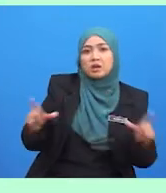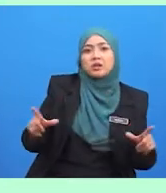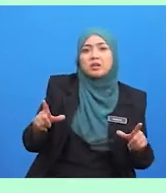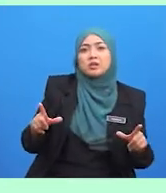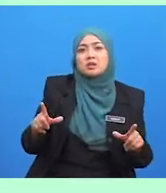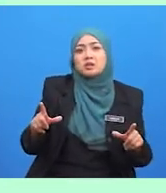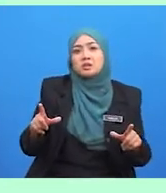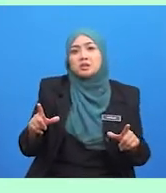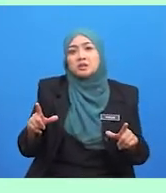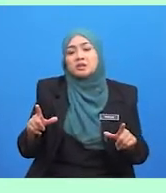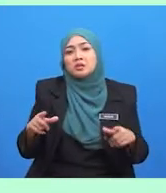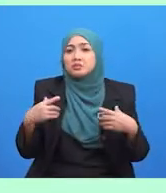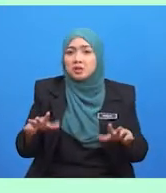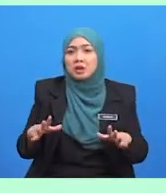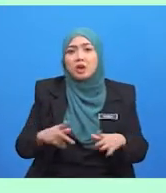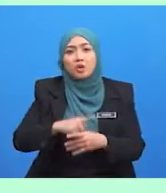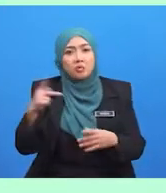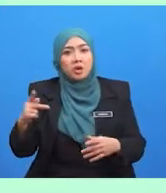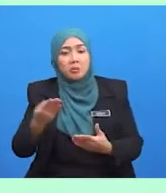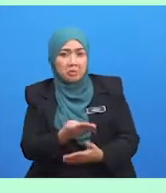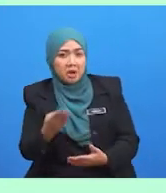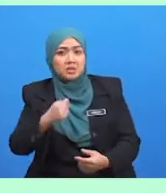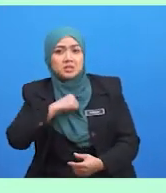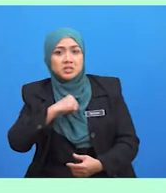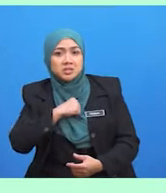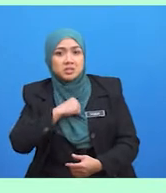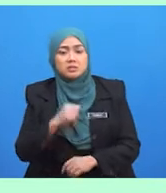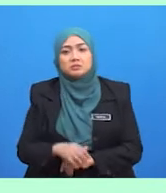barang sebagai pengganti import.